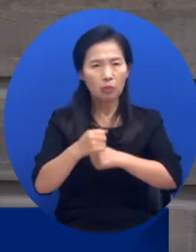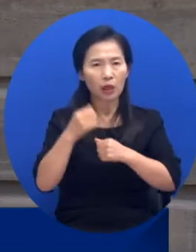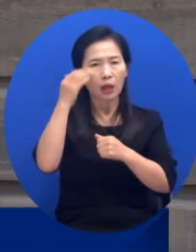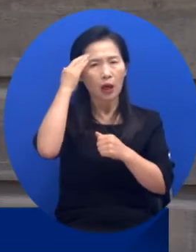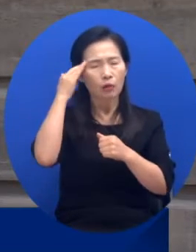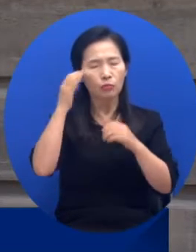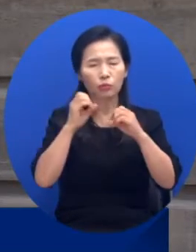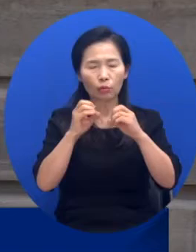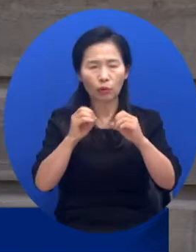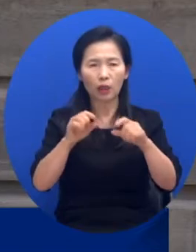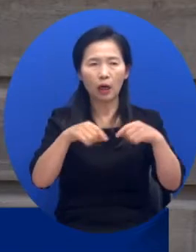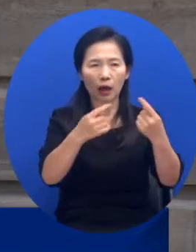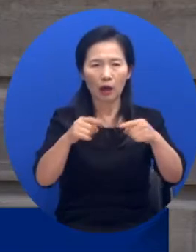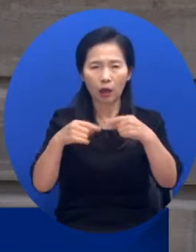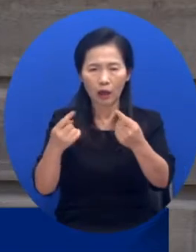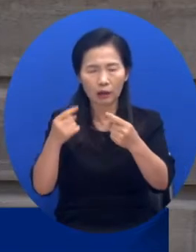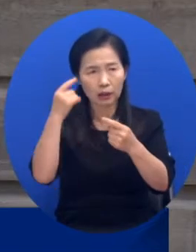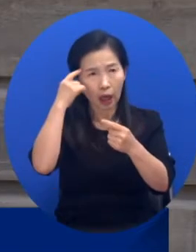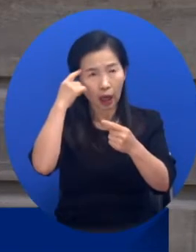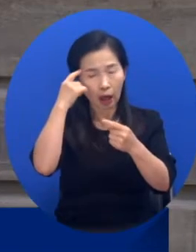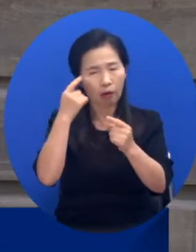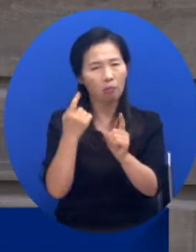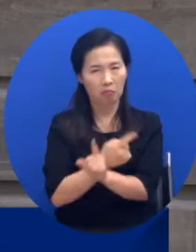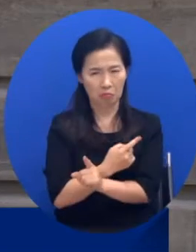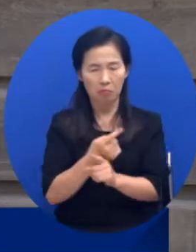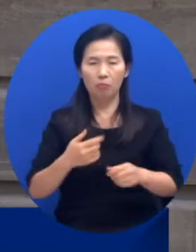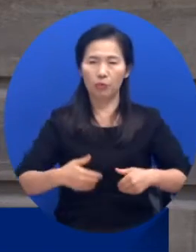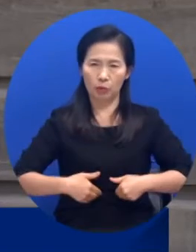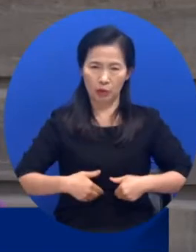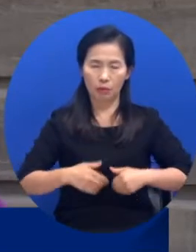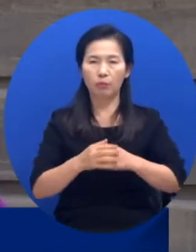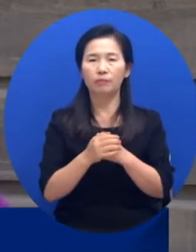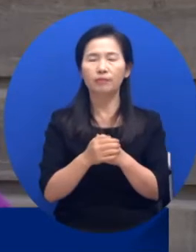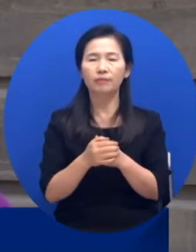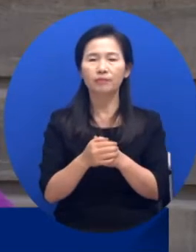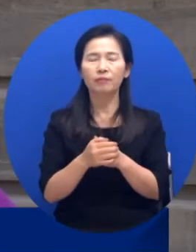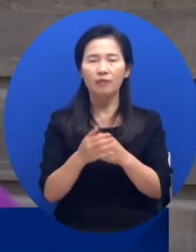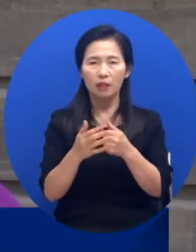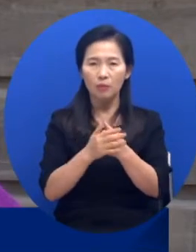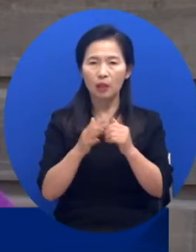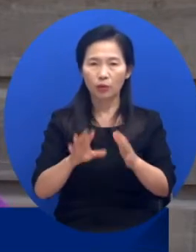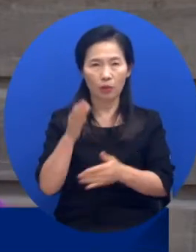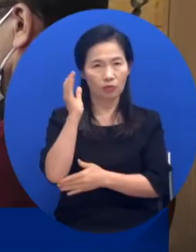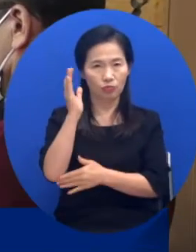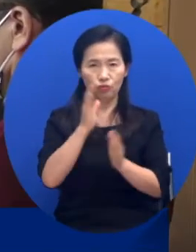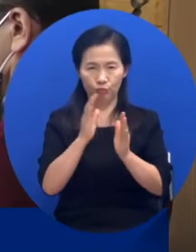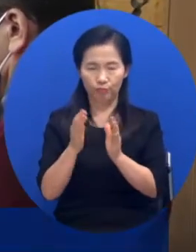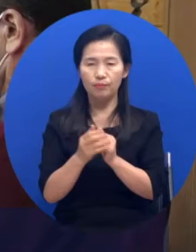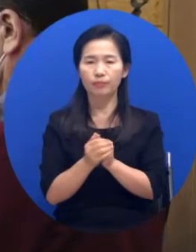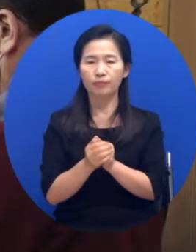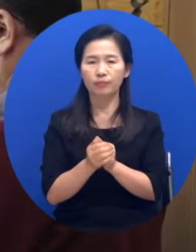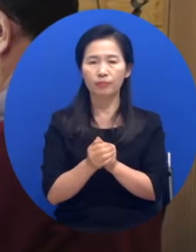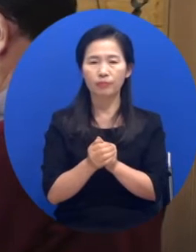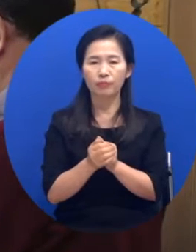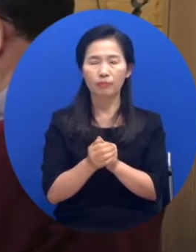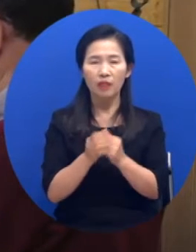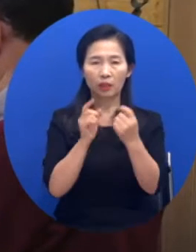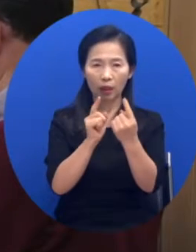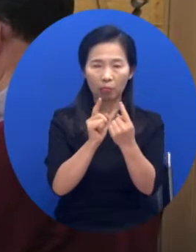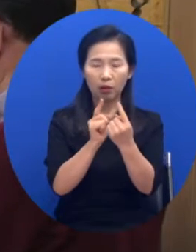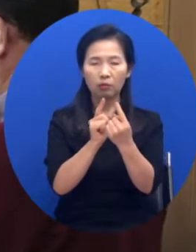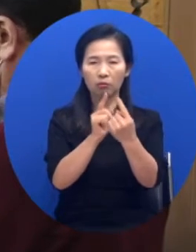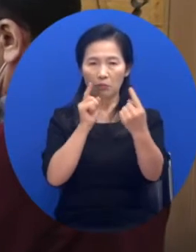수 있는 이런 생각부터 바꿔야 되겠다 하는 생각을 하면서 이번 포럼을 준비하게 됐습니다. 대면과